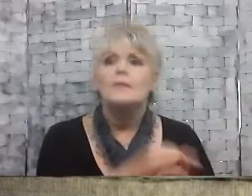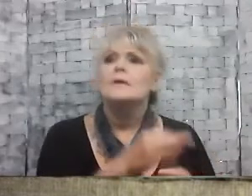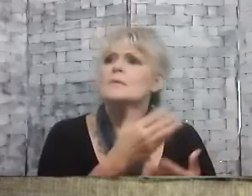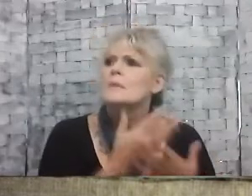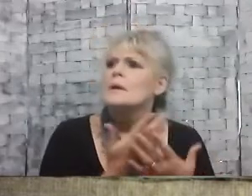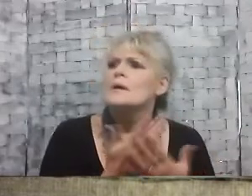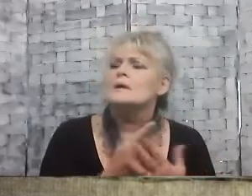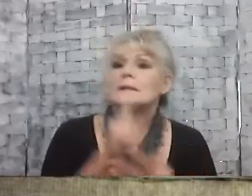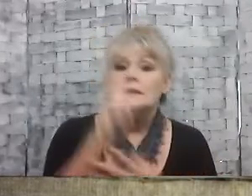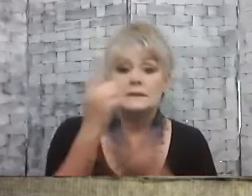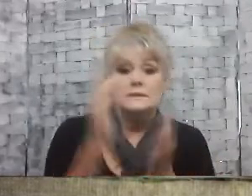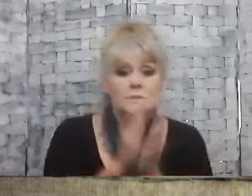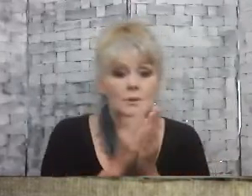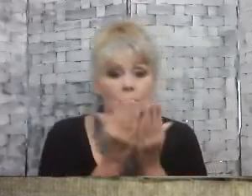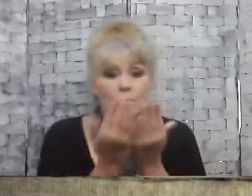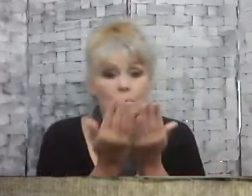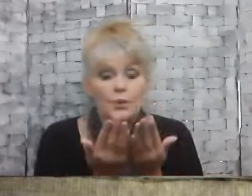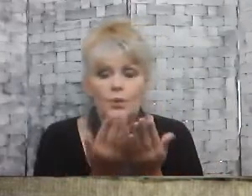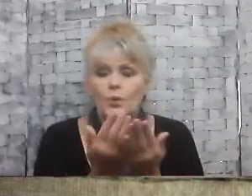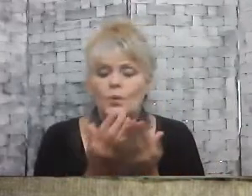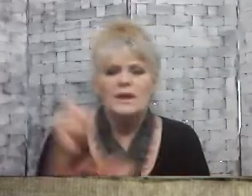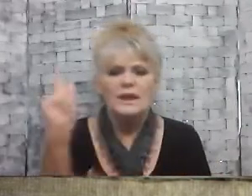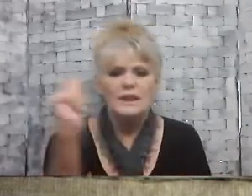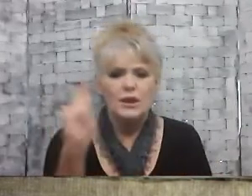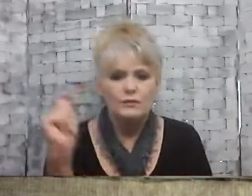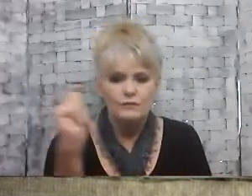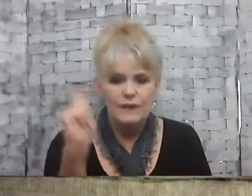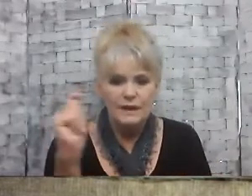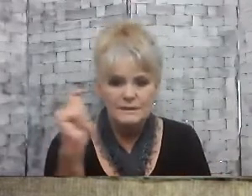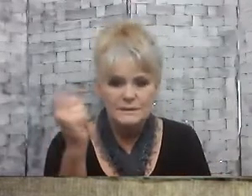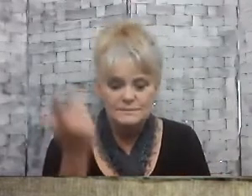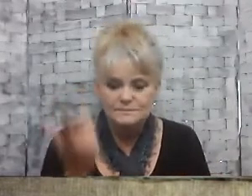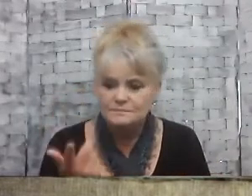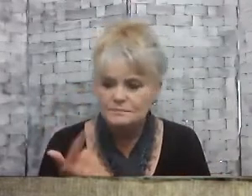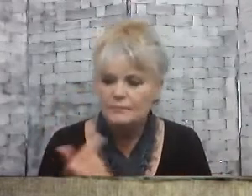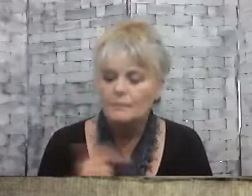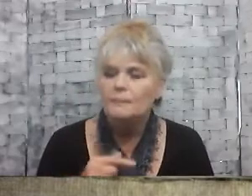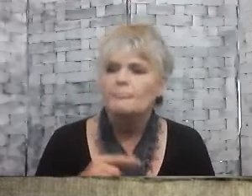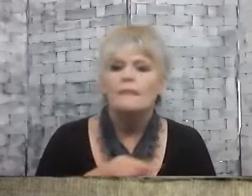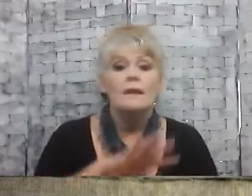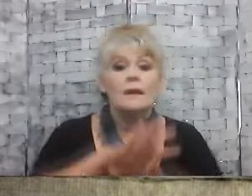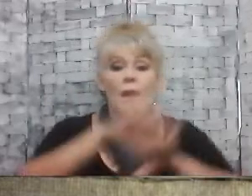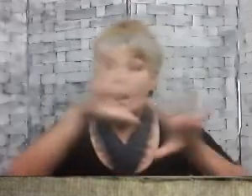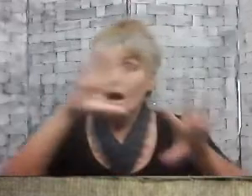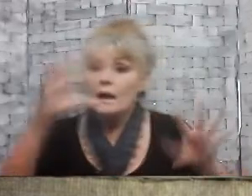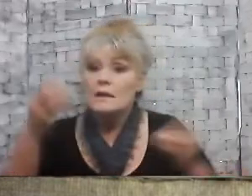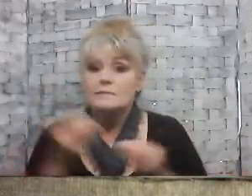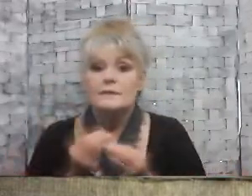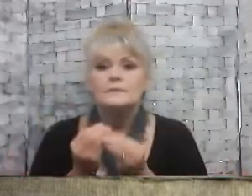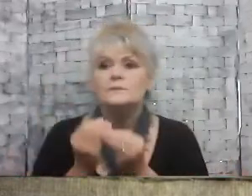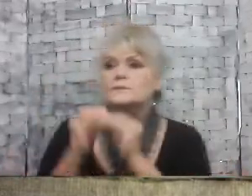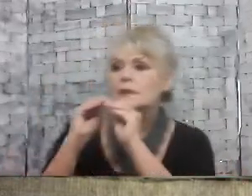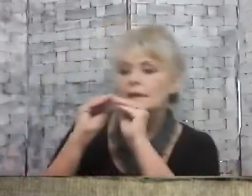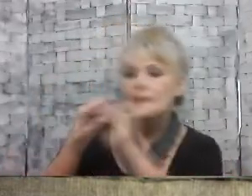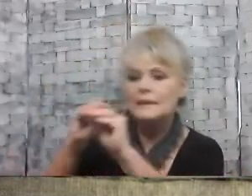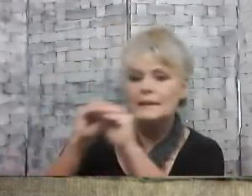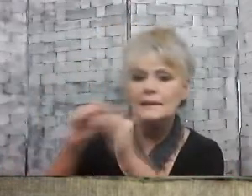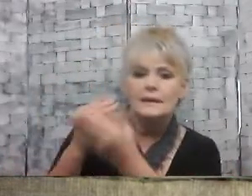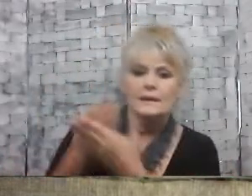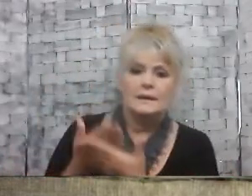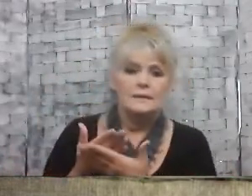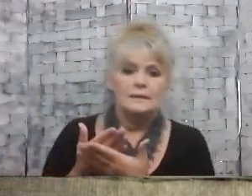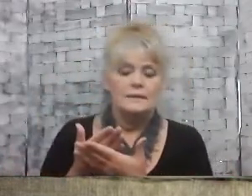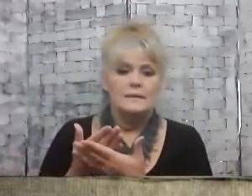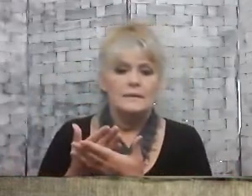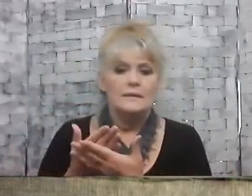woorde. Beste Theophilus, die eerste boek wat ek geskryf het, het gegaan oor wat Jesus begin doen en leer het.